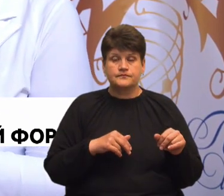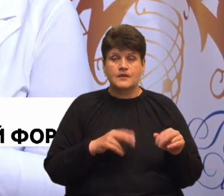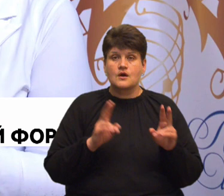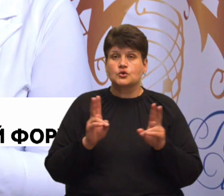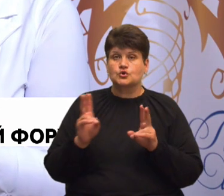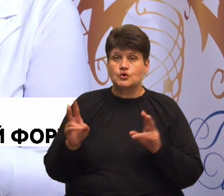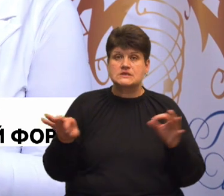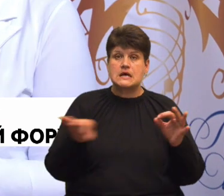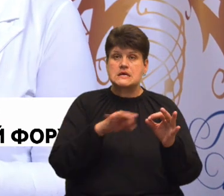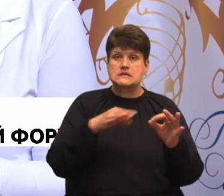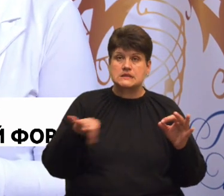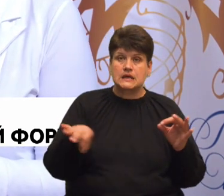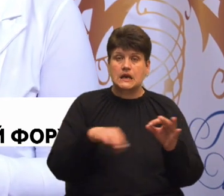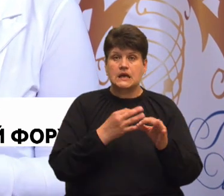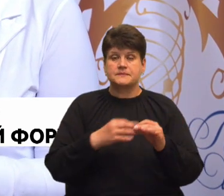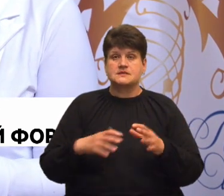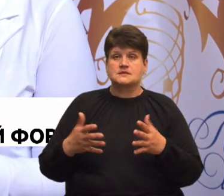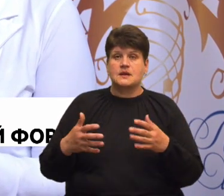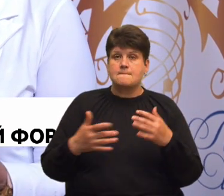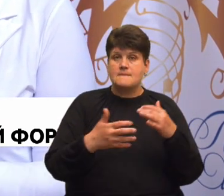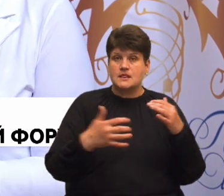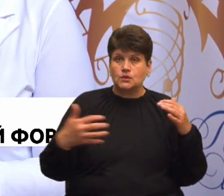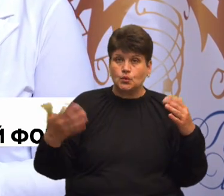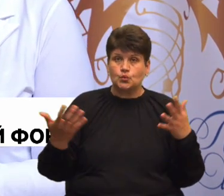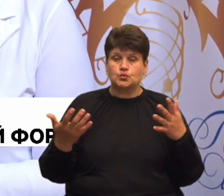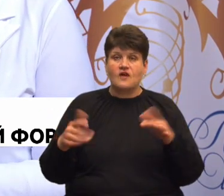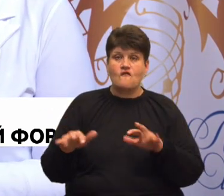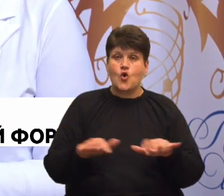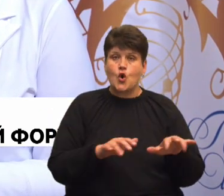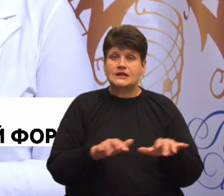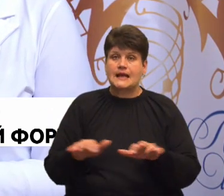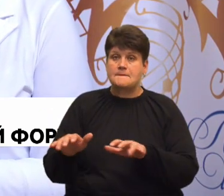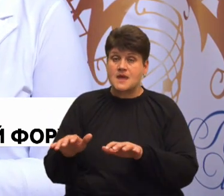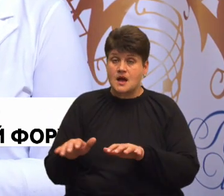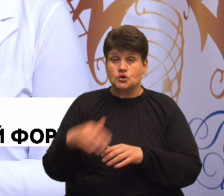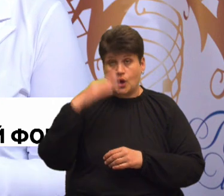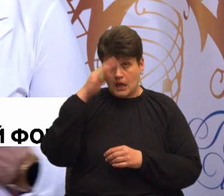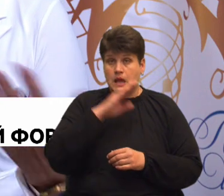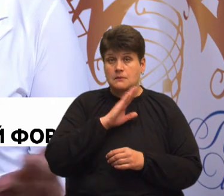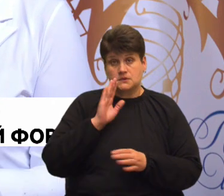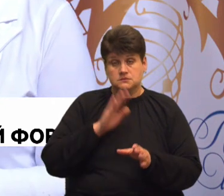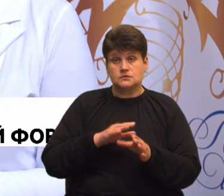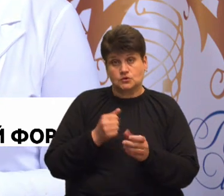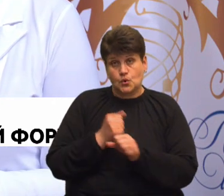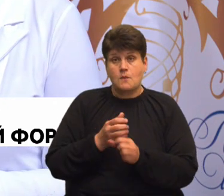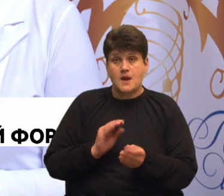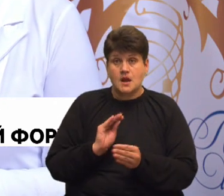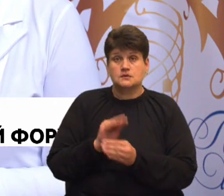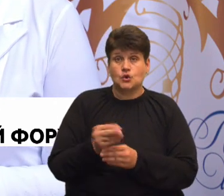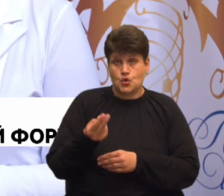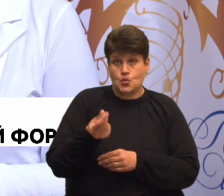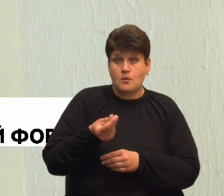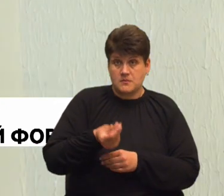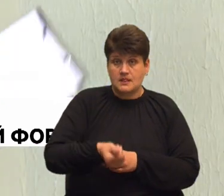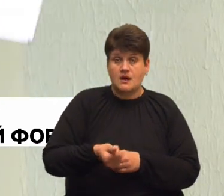скрипці бандурі фортепіано і батьки здійснюють певну доплату але в основному це за